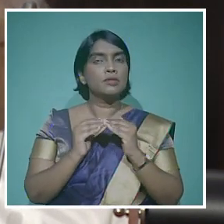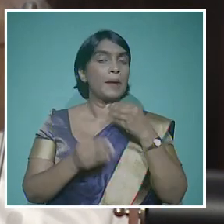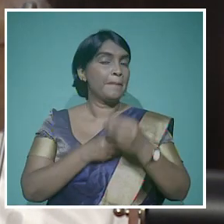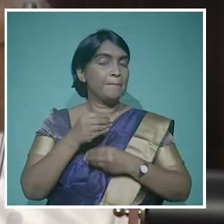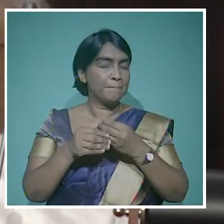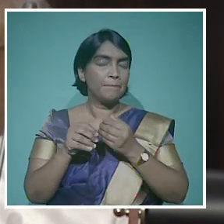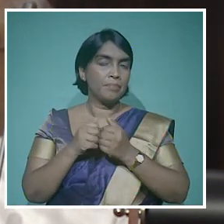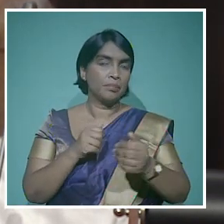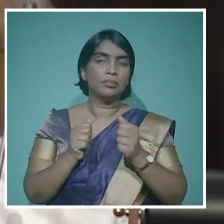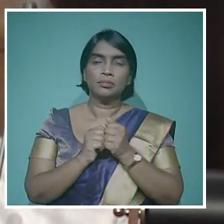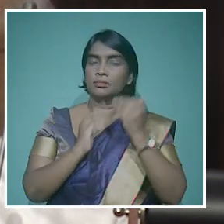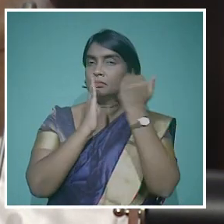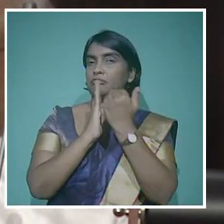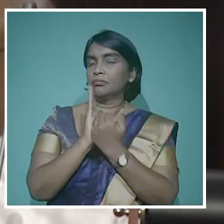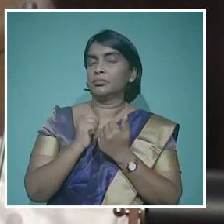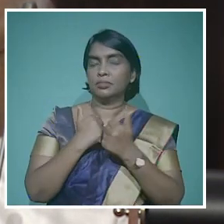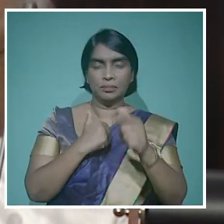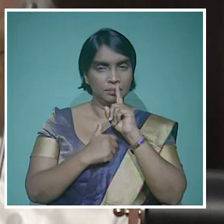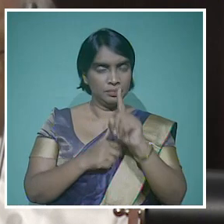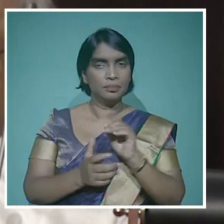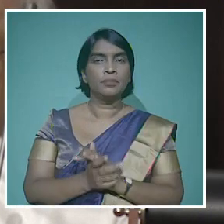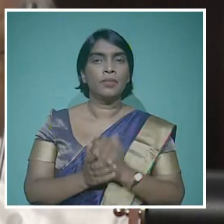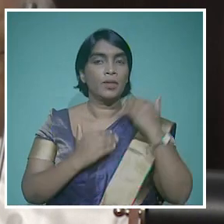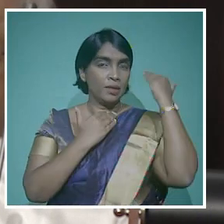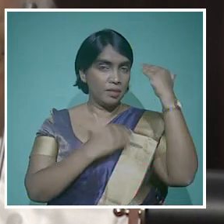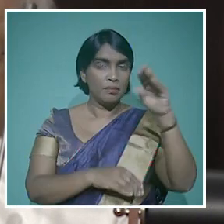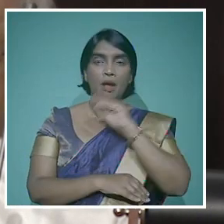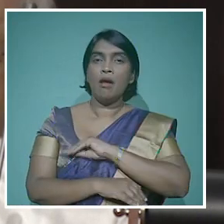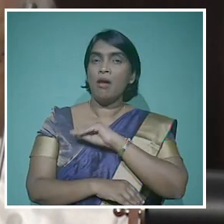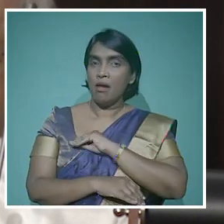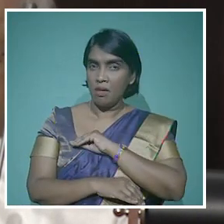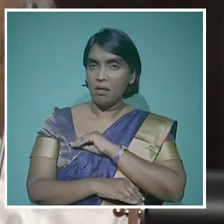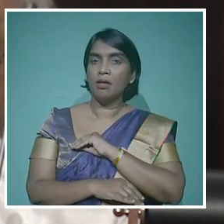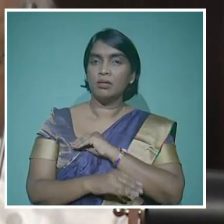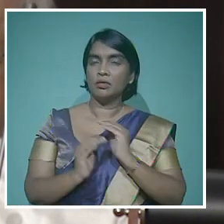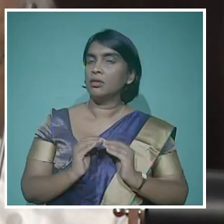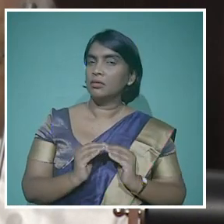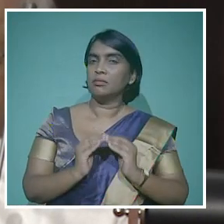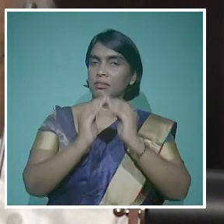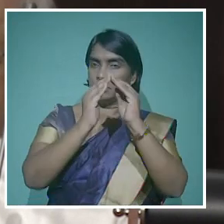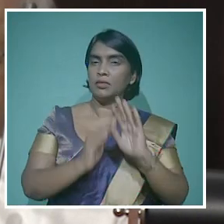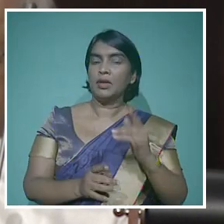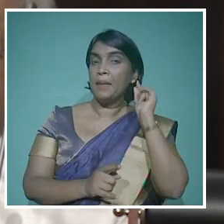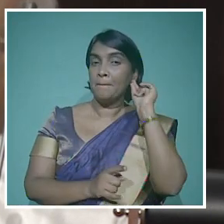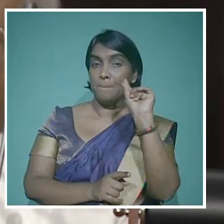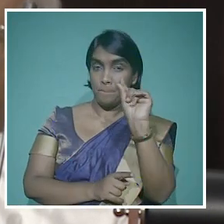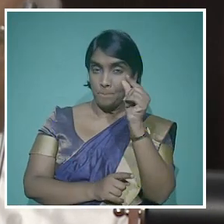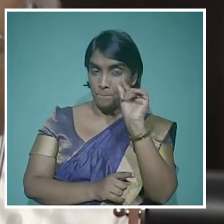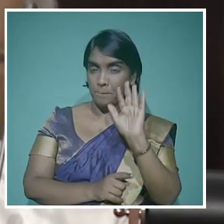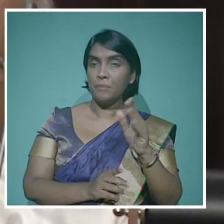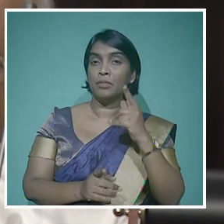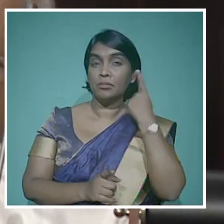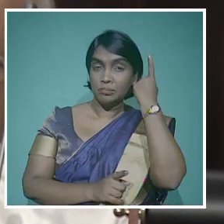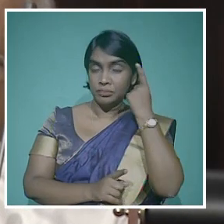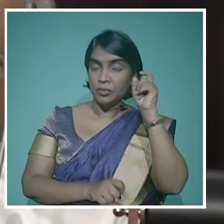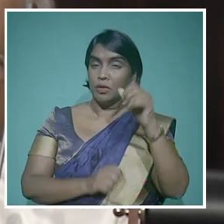පෙළ ගැස්වීමටද යෝජනා කරනවා. අපනයන ආදායමද වර්ධනය කිරීම සඳහා මැණික් සම්බන්ධ ශිල්පීන්ට